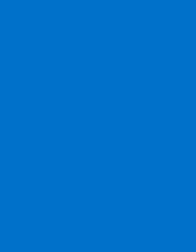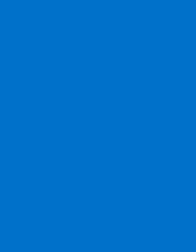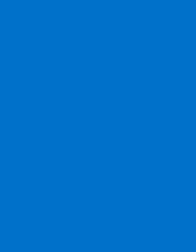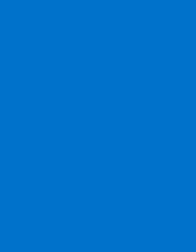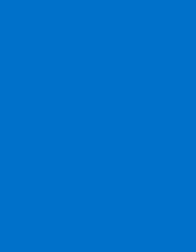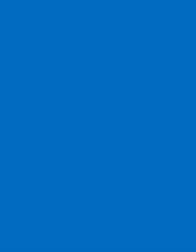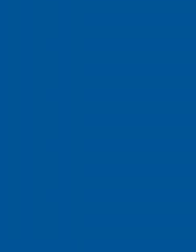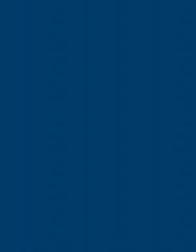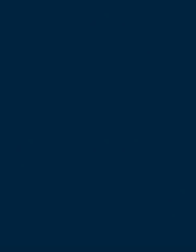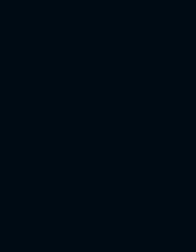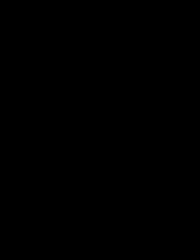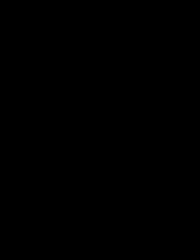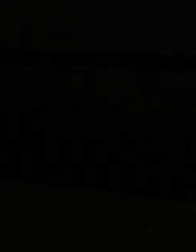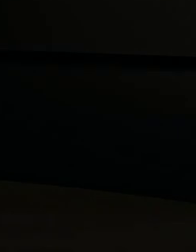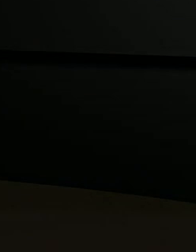Dziękujemy.